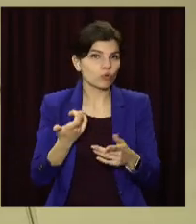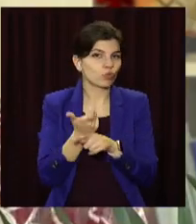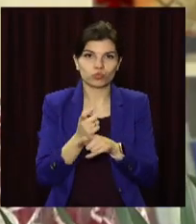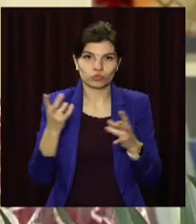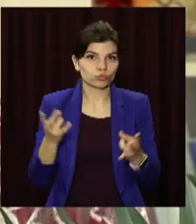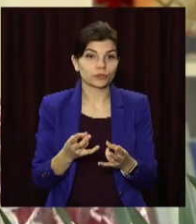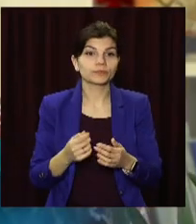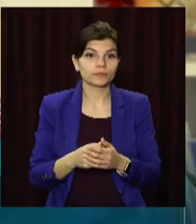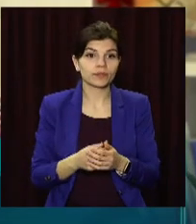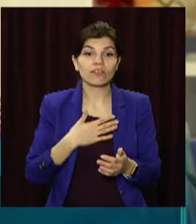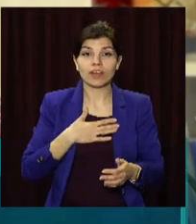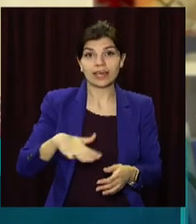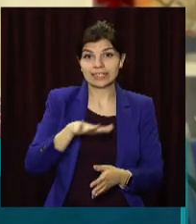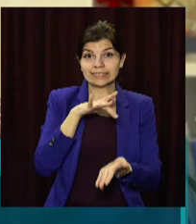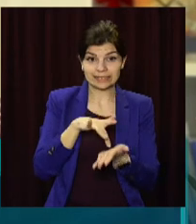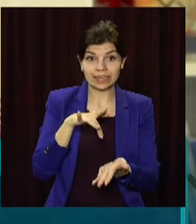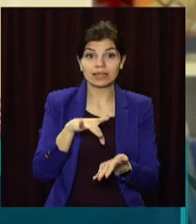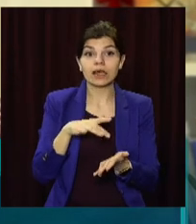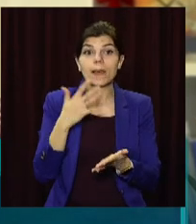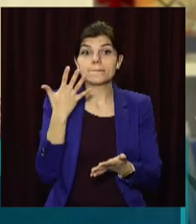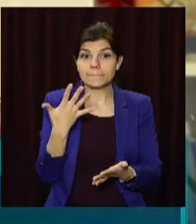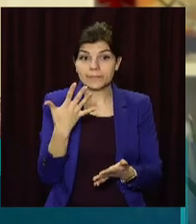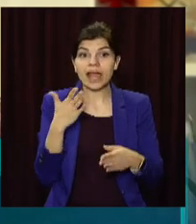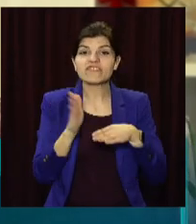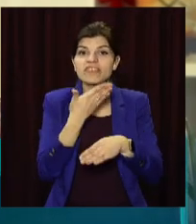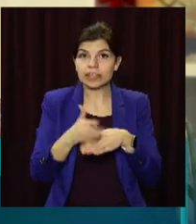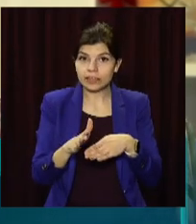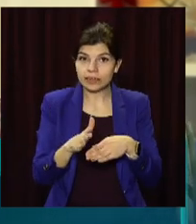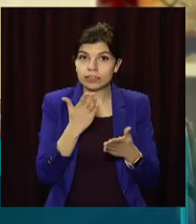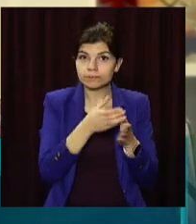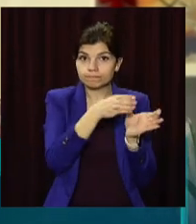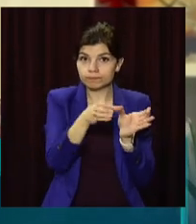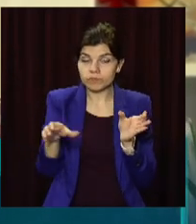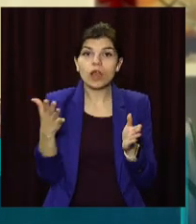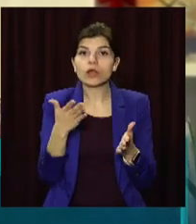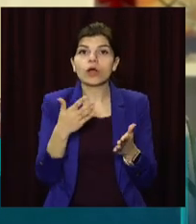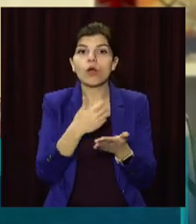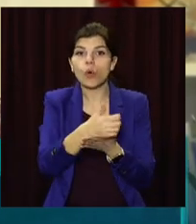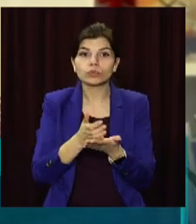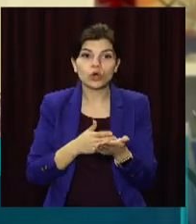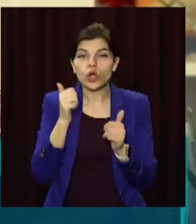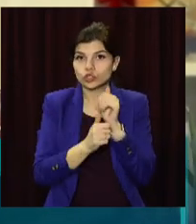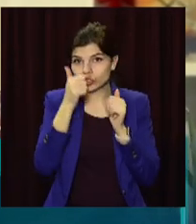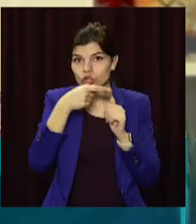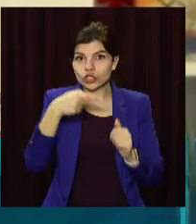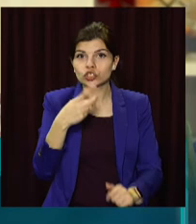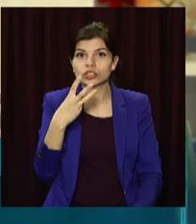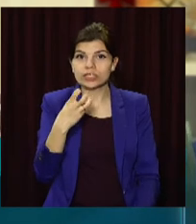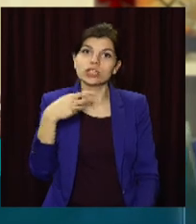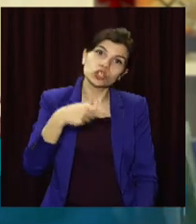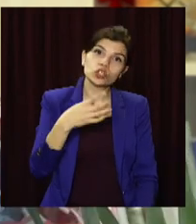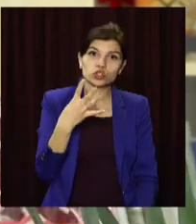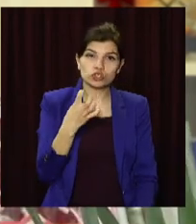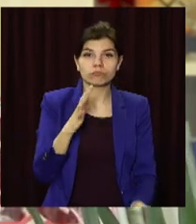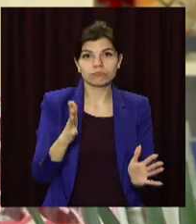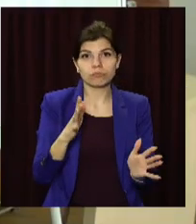нагоді. В територіальному центрі у нас працюють 5 відділень, яких обслуговується щорічно